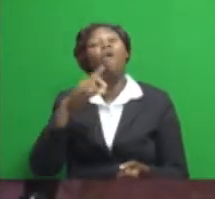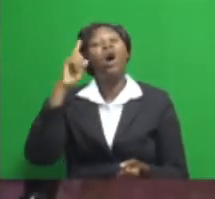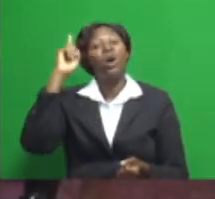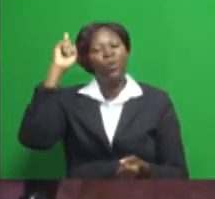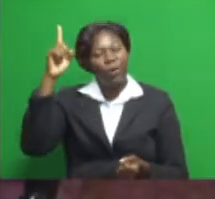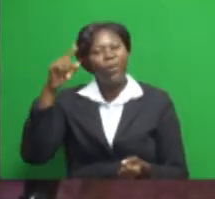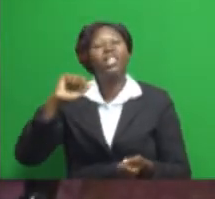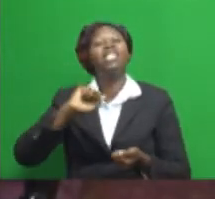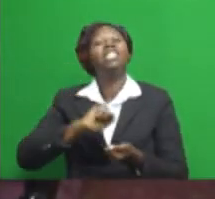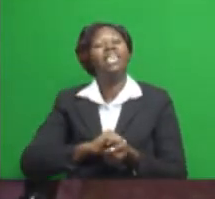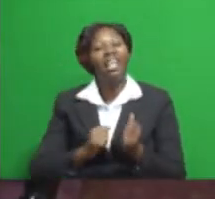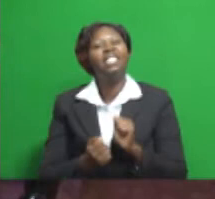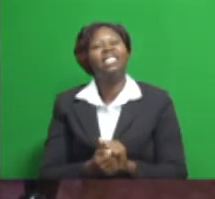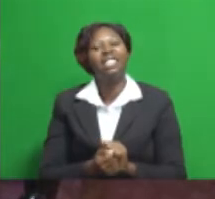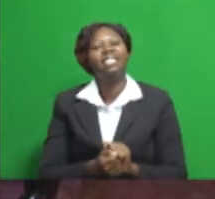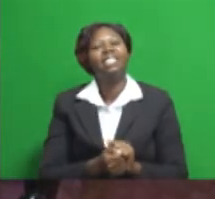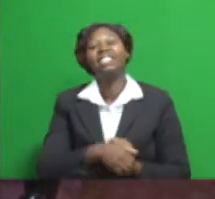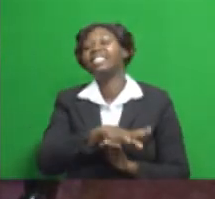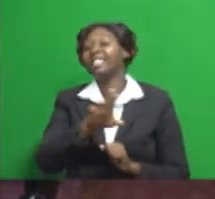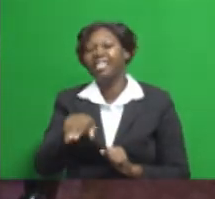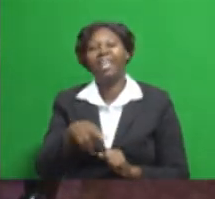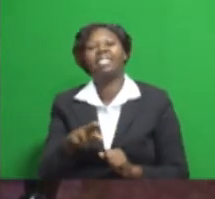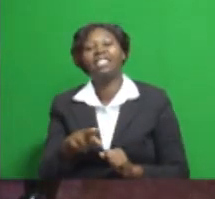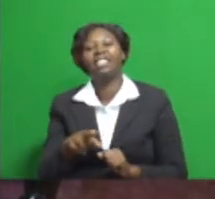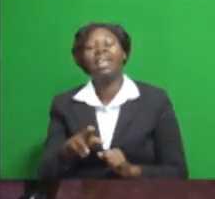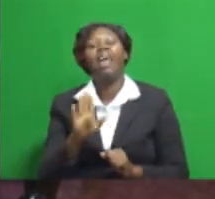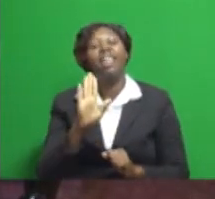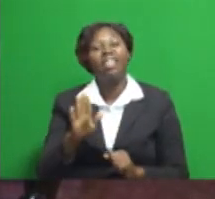anotogona akadake. Vaivimba nayo.